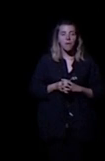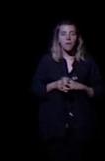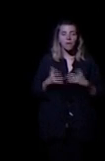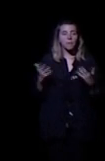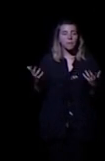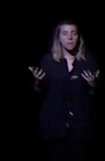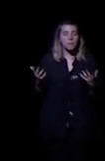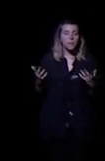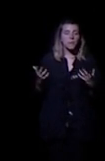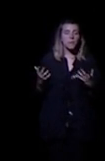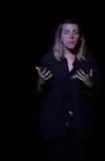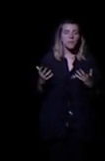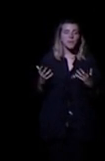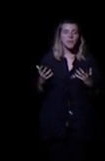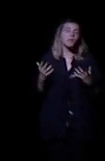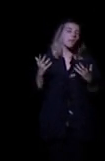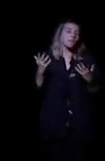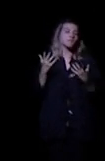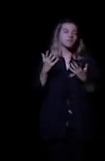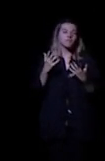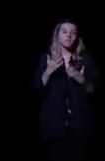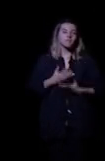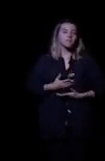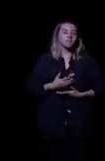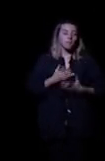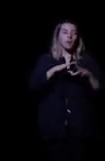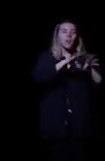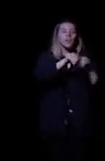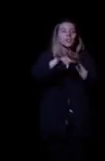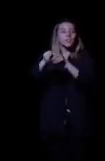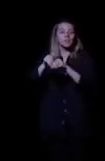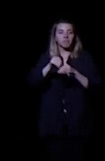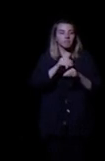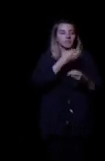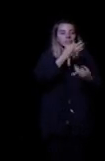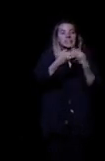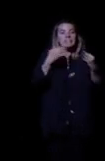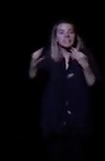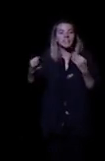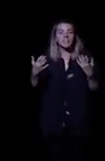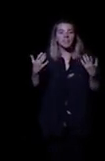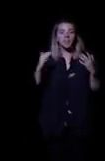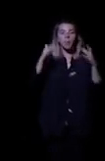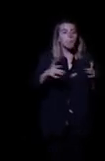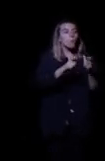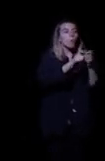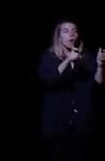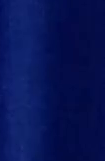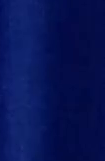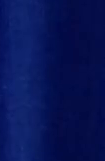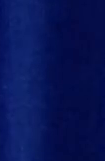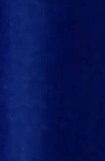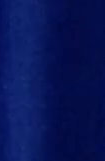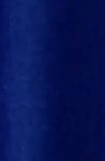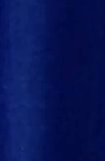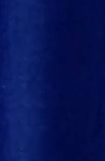Et le message que j'essaye de passer à mes équipes, que ce soit dans la transformation de mon entreprise,